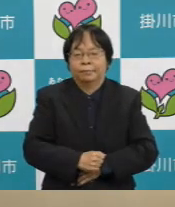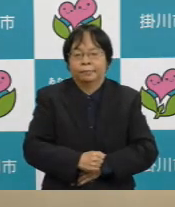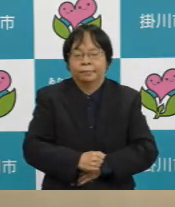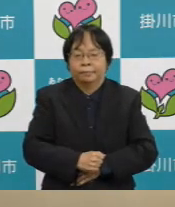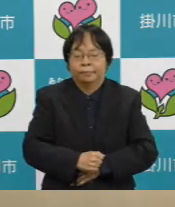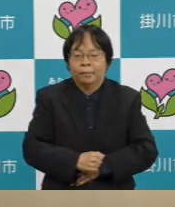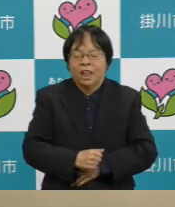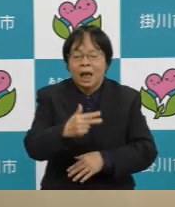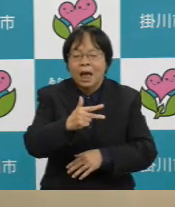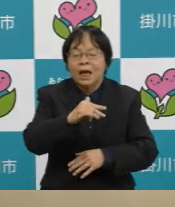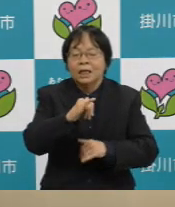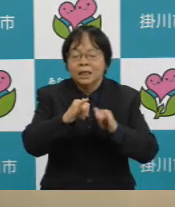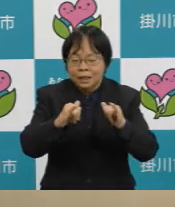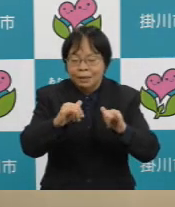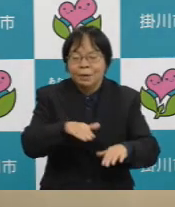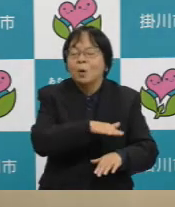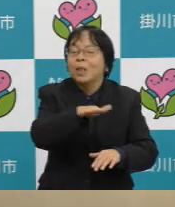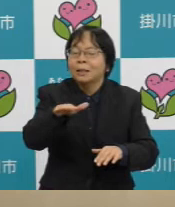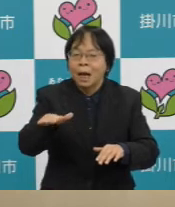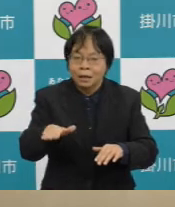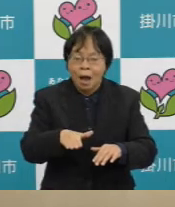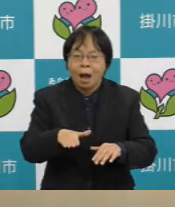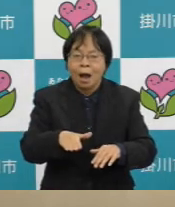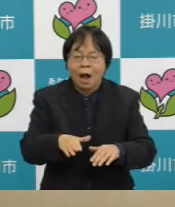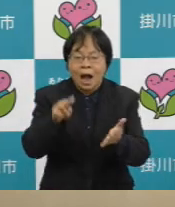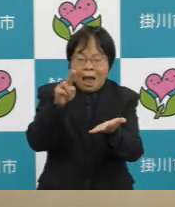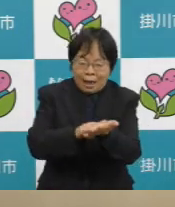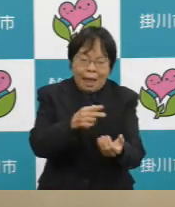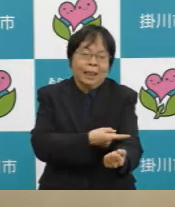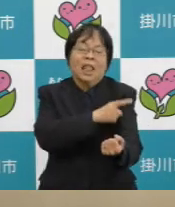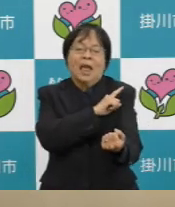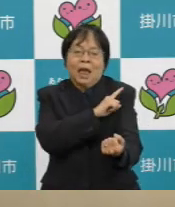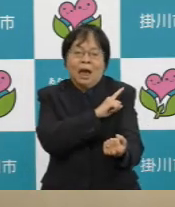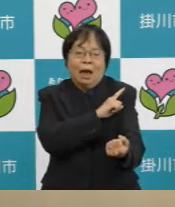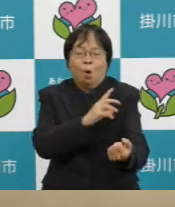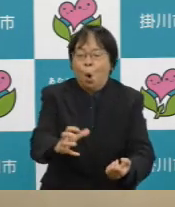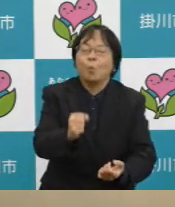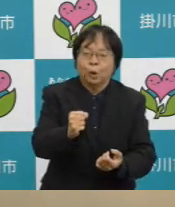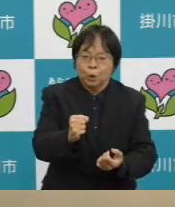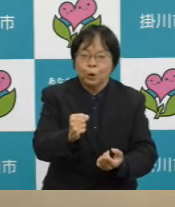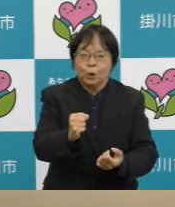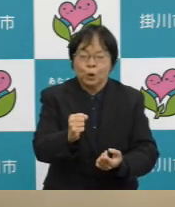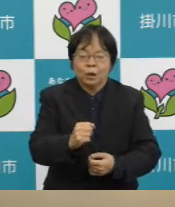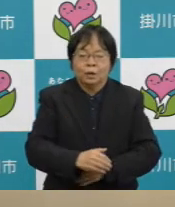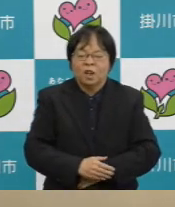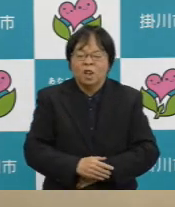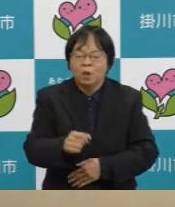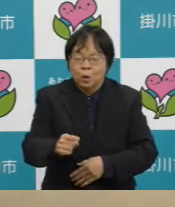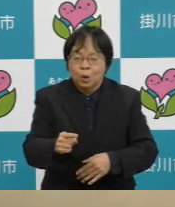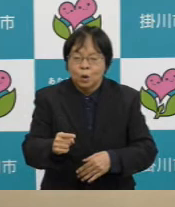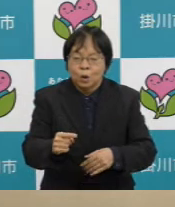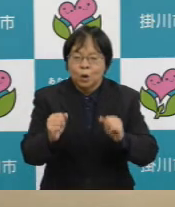市民の皆さんがある意味では決定権を持てるというような住民投票条例